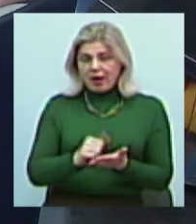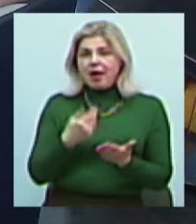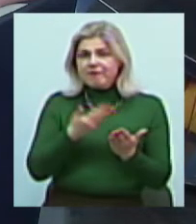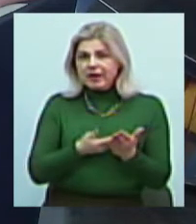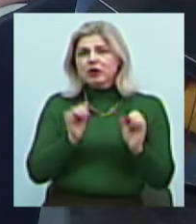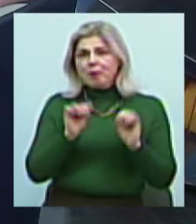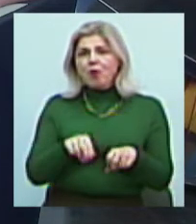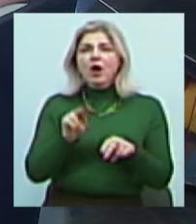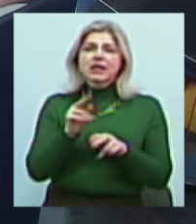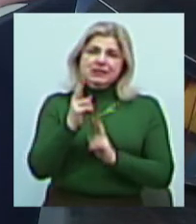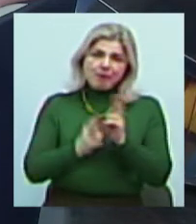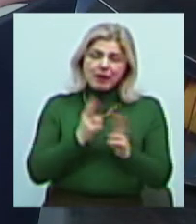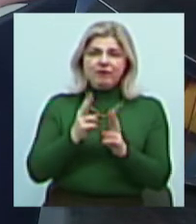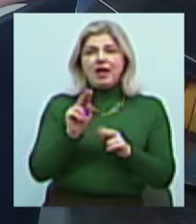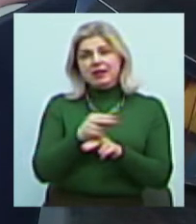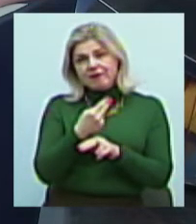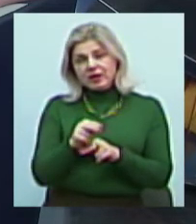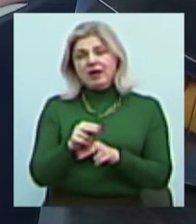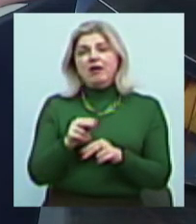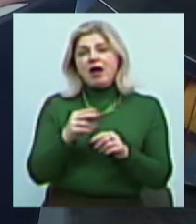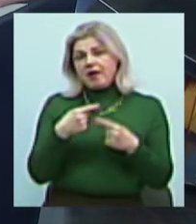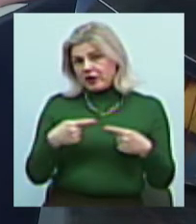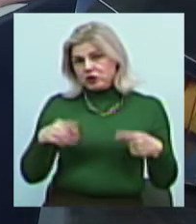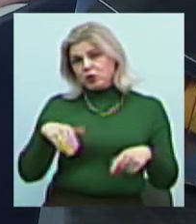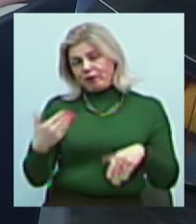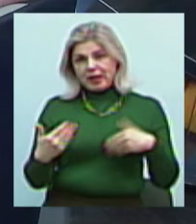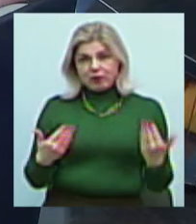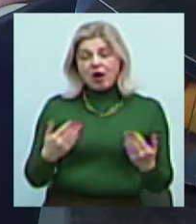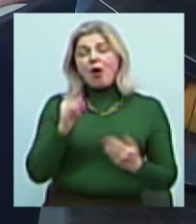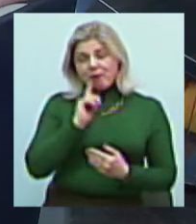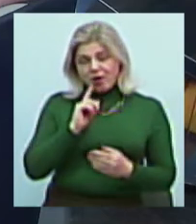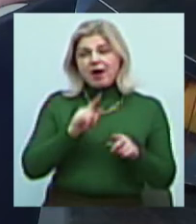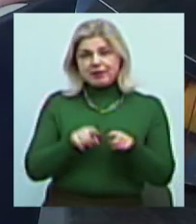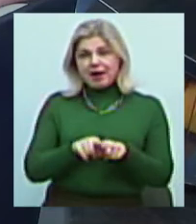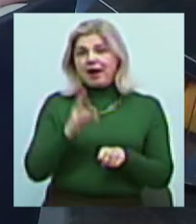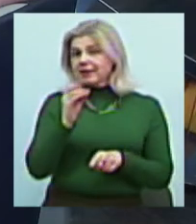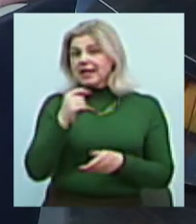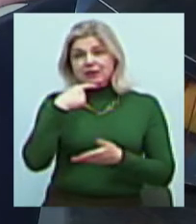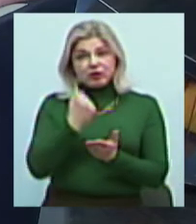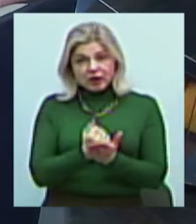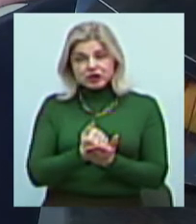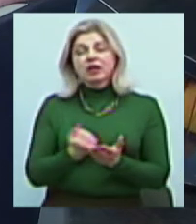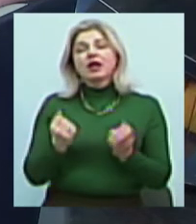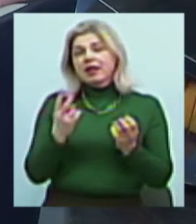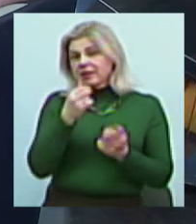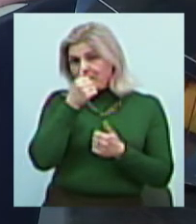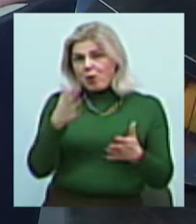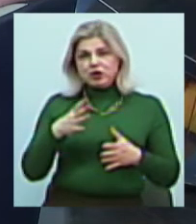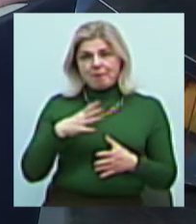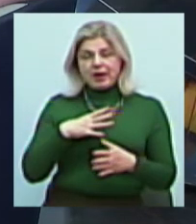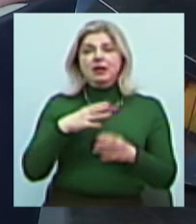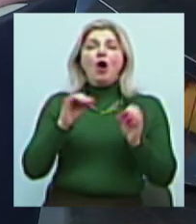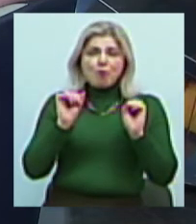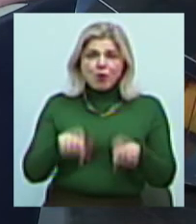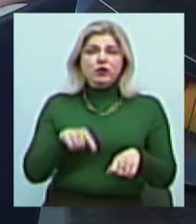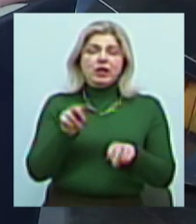можна варіювати в той та інший бік, так? Ну, так, поки він не затверджений, звичайно, він може бути